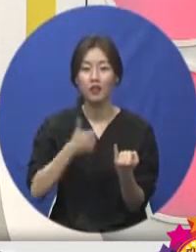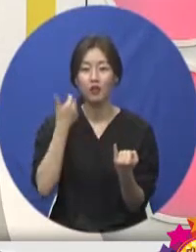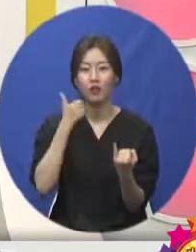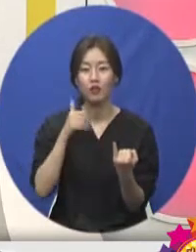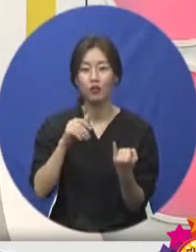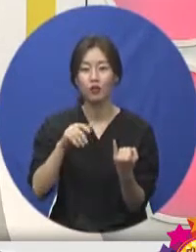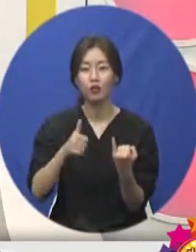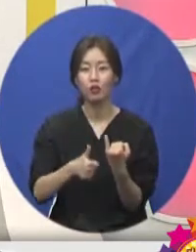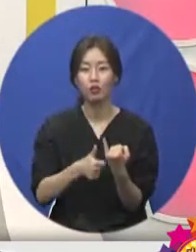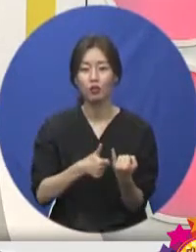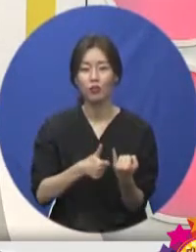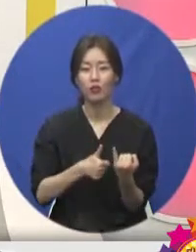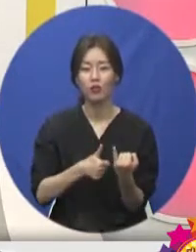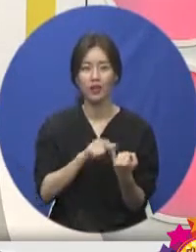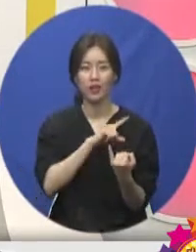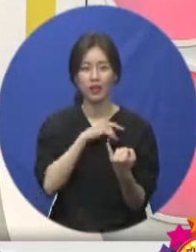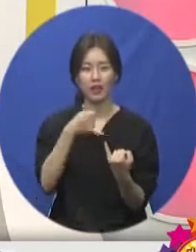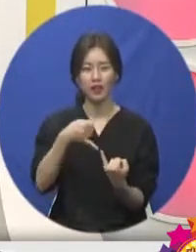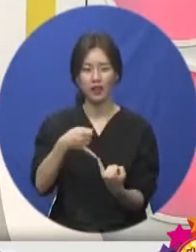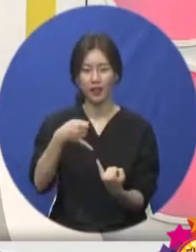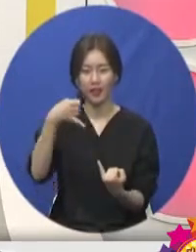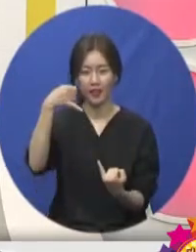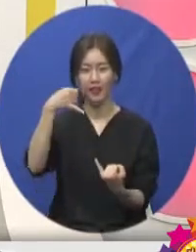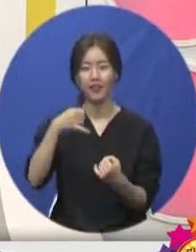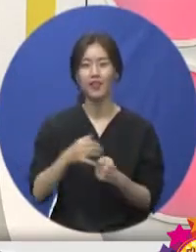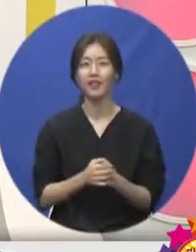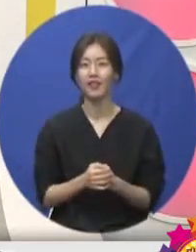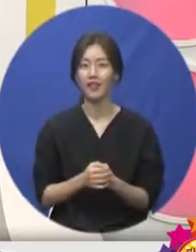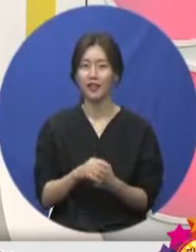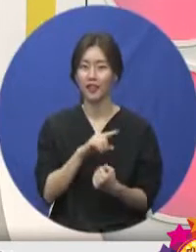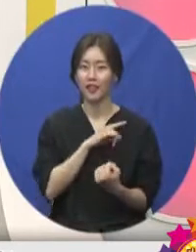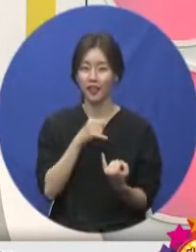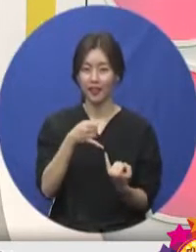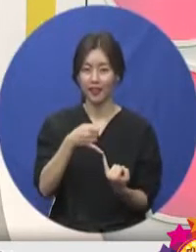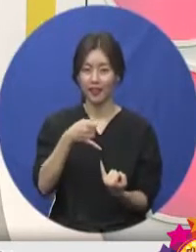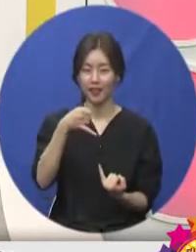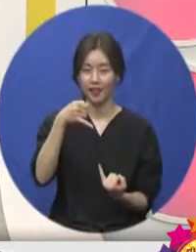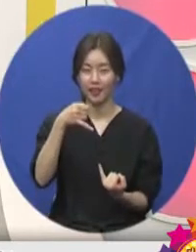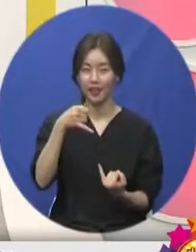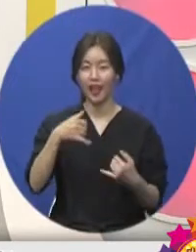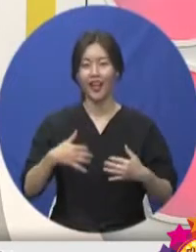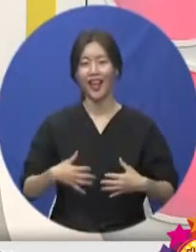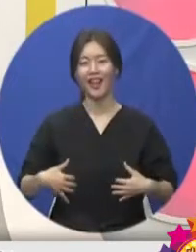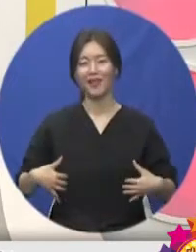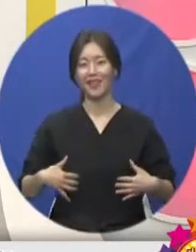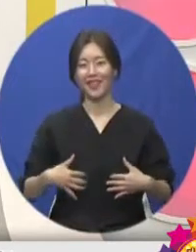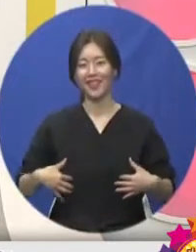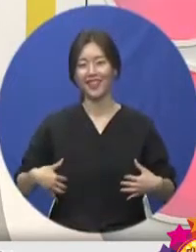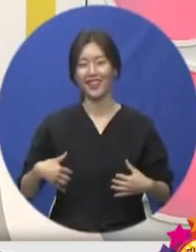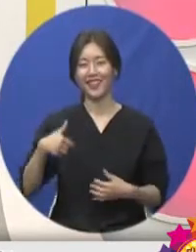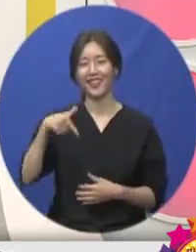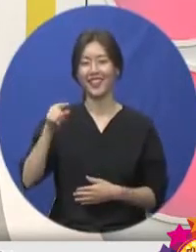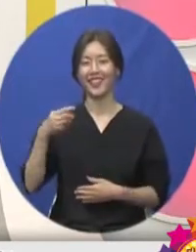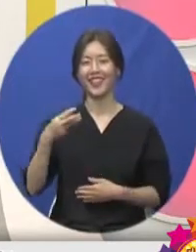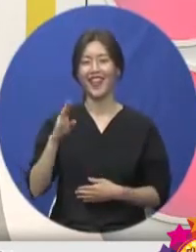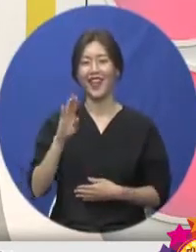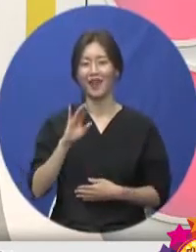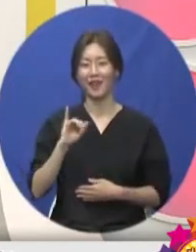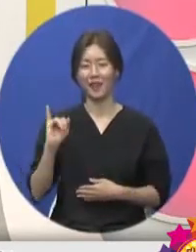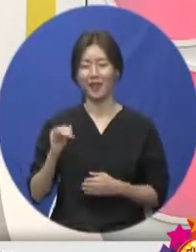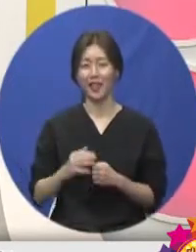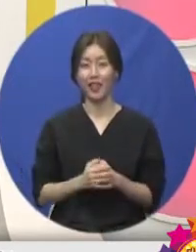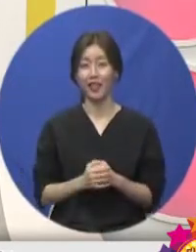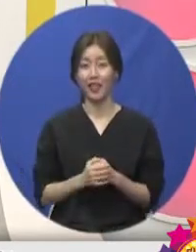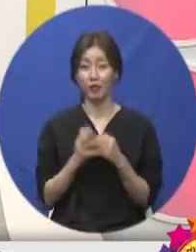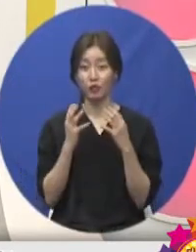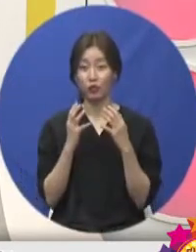뭐 날씬비가 아니고 누굴까요? 아우. 모르겠다. 날씬한 갈비. 갈비. 똥나라 갈비? 똥나라